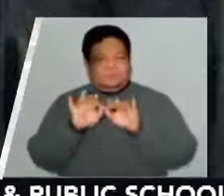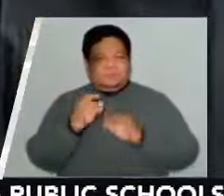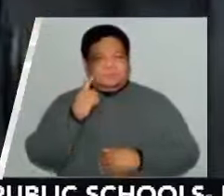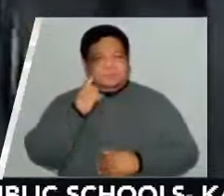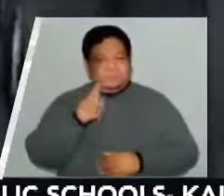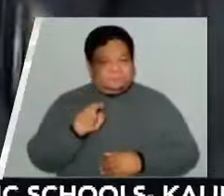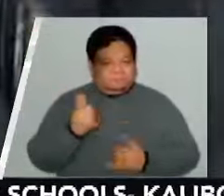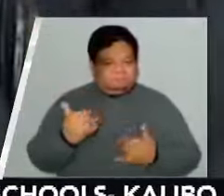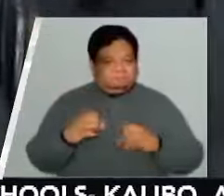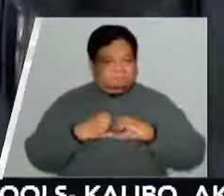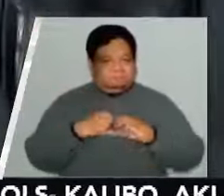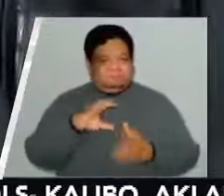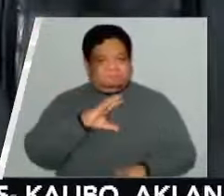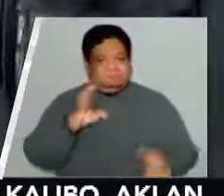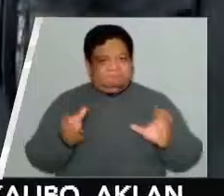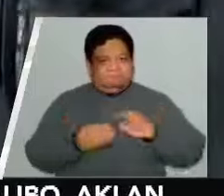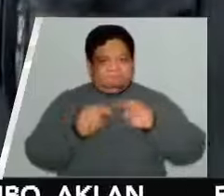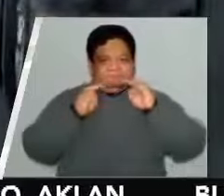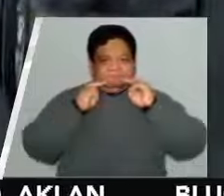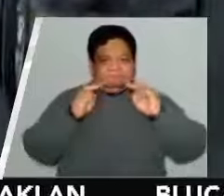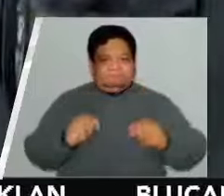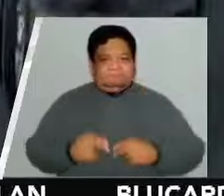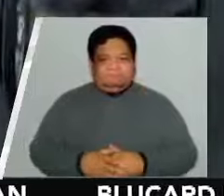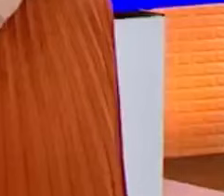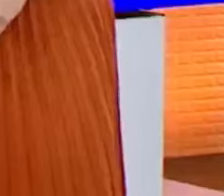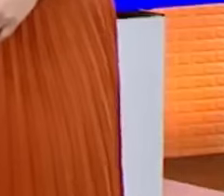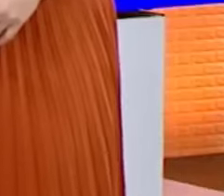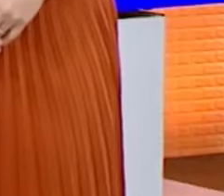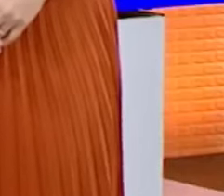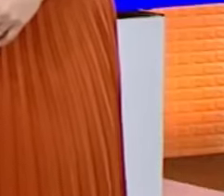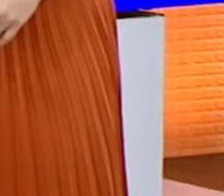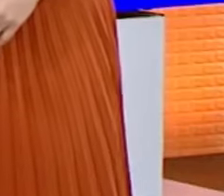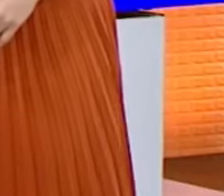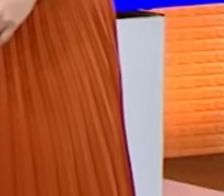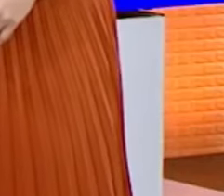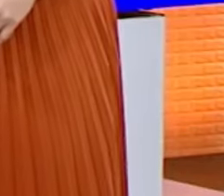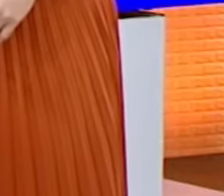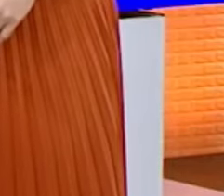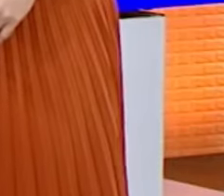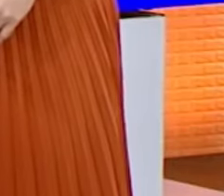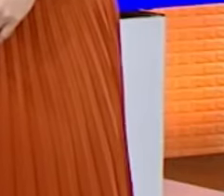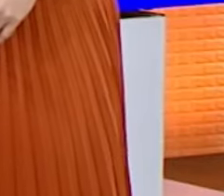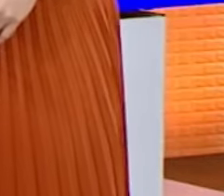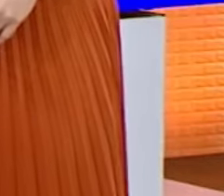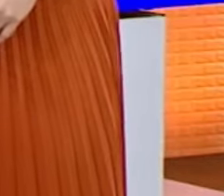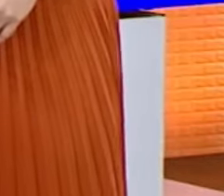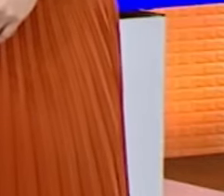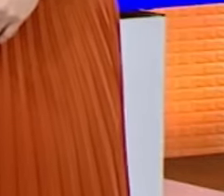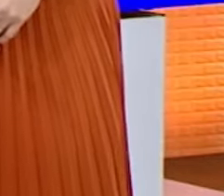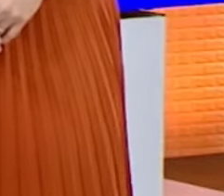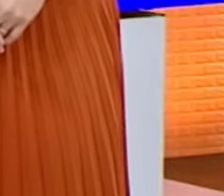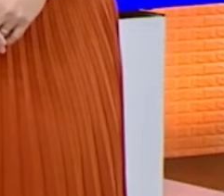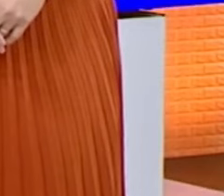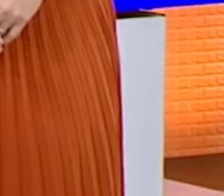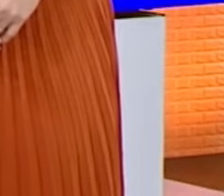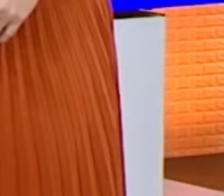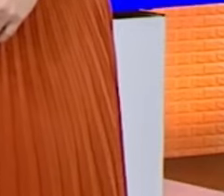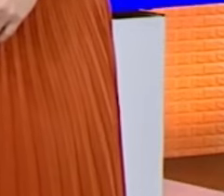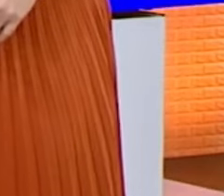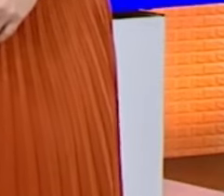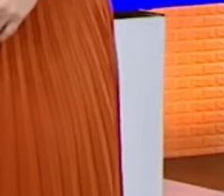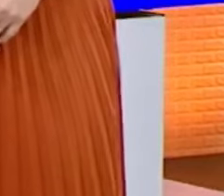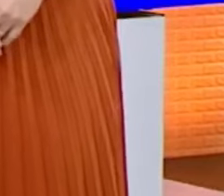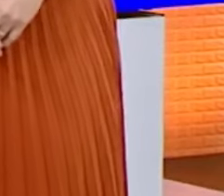Bam Alegre, para sa GMA Integrated News. Mga kapuso, para una ka sa mga balita, mag-subscribe sa GMA Integrated News